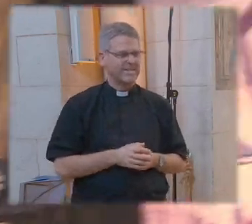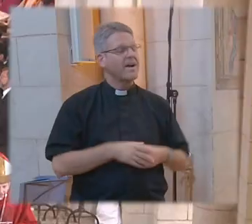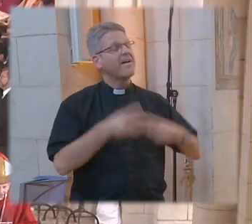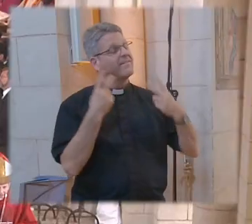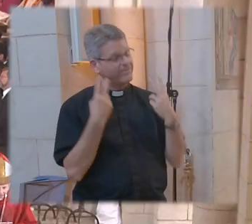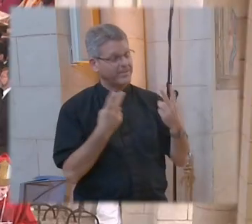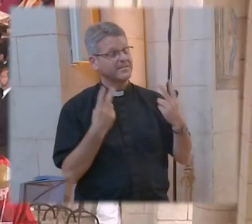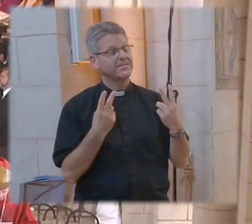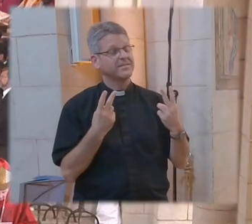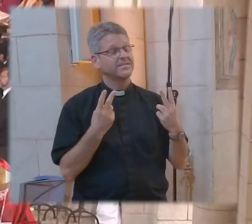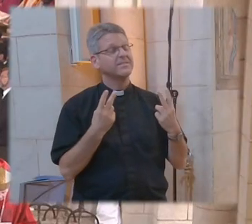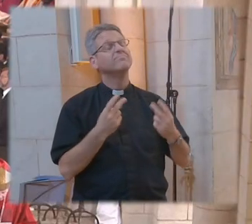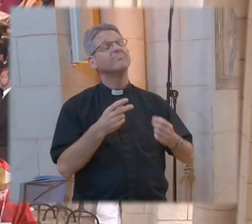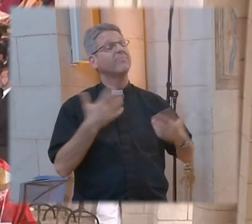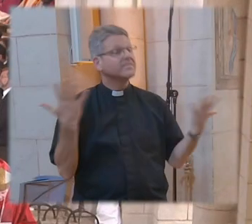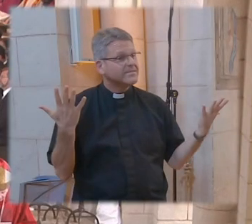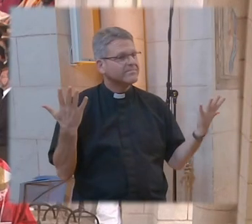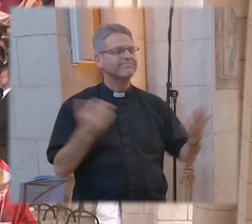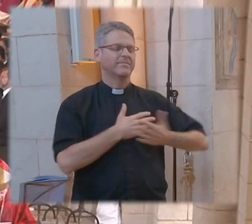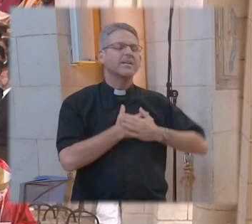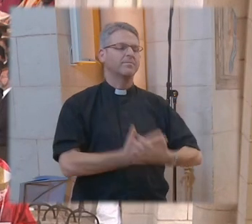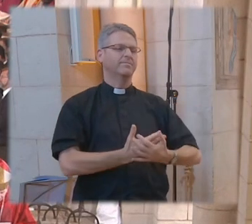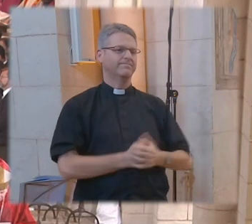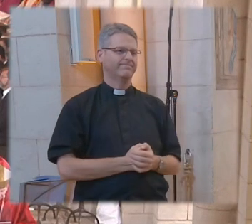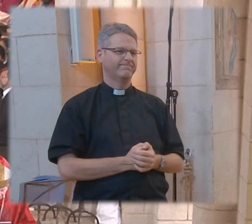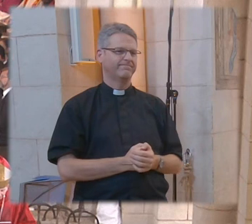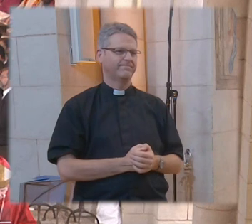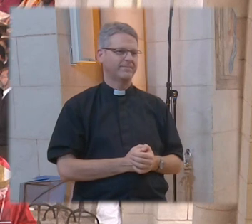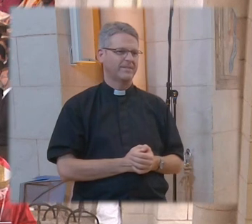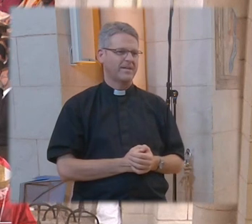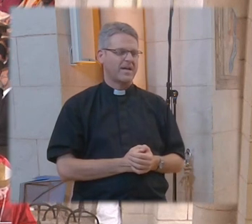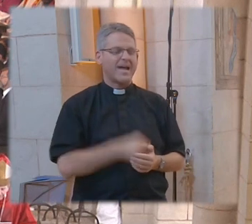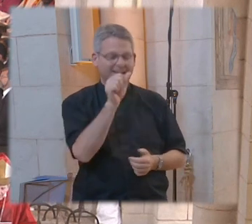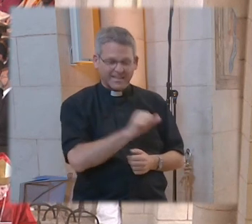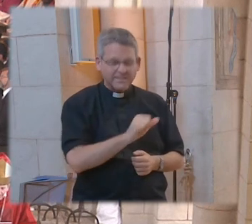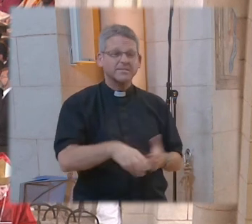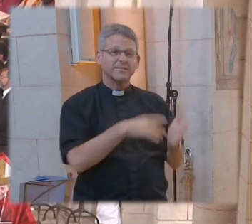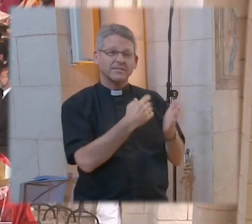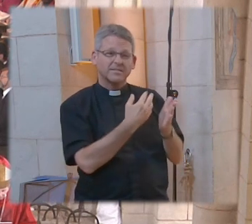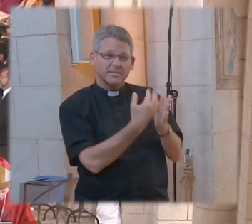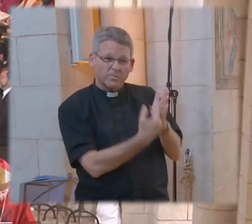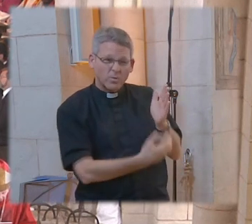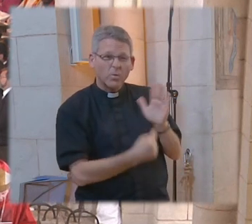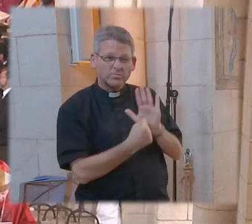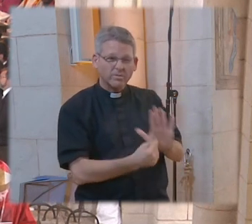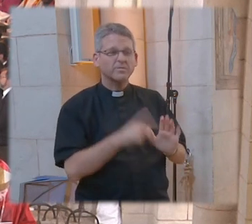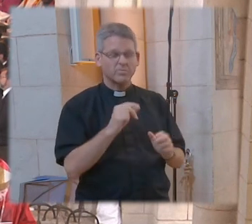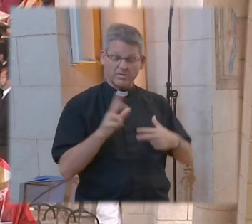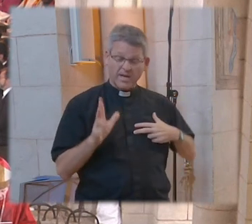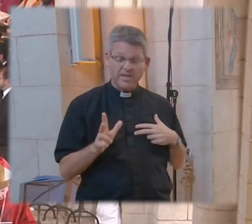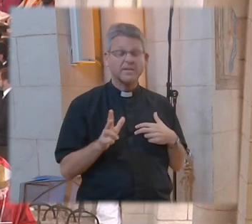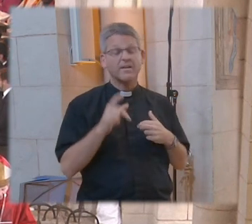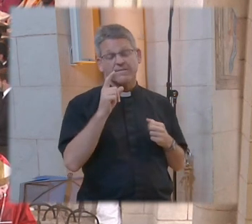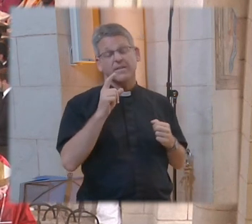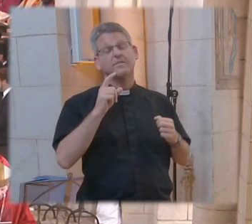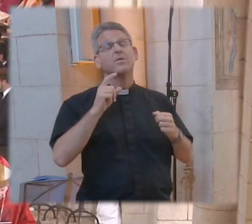Merkmal ist die Liebe. Das christliche Martyrium ist nur echt, wenn es als höchster Akt der